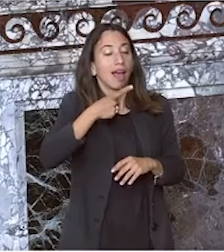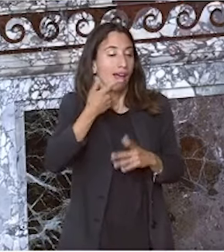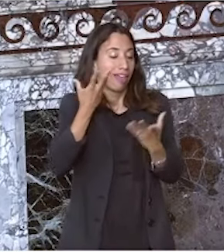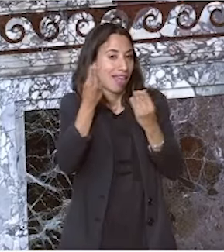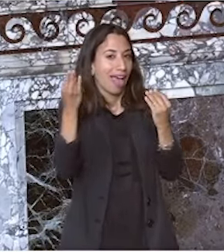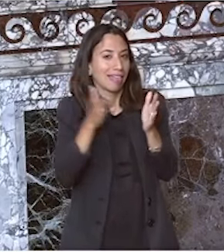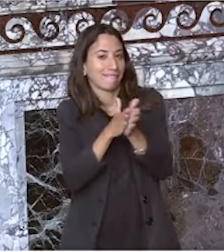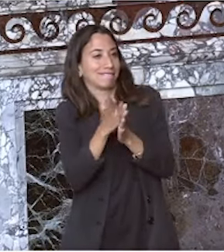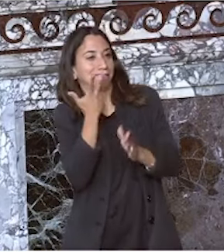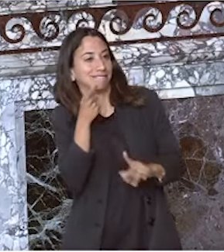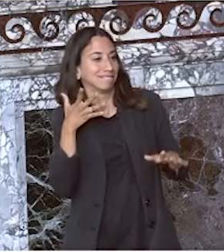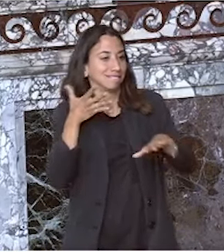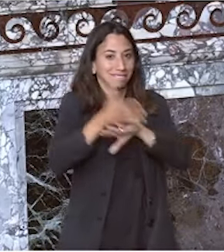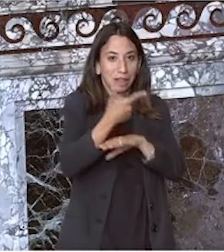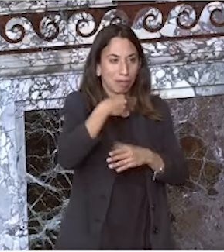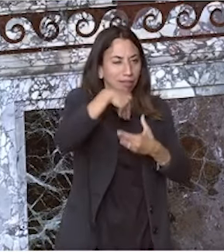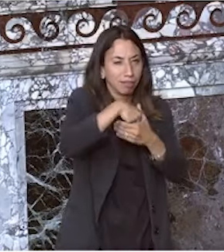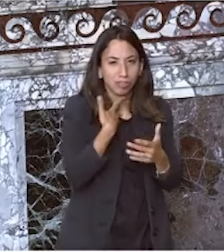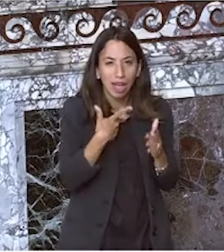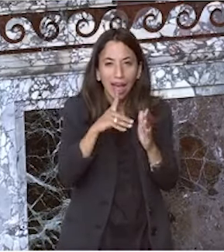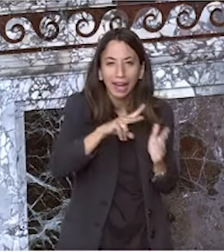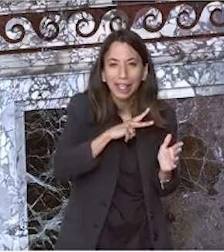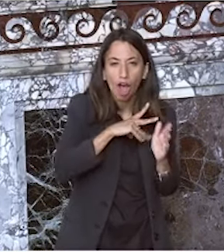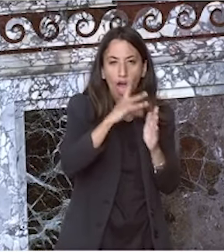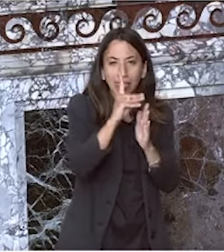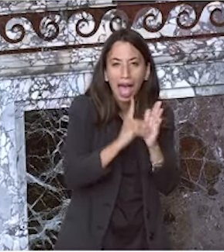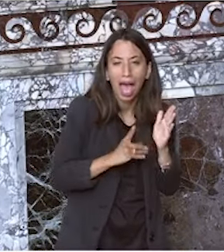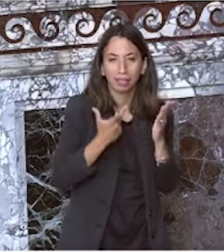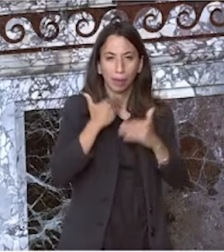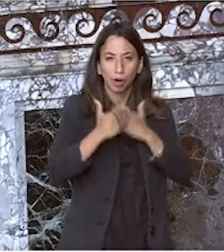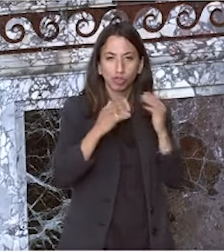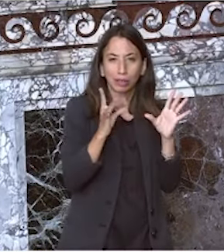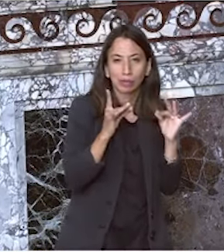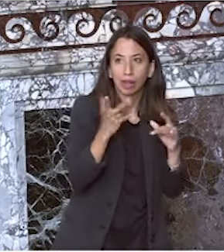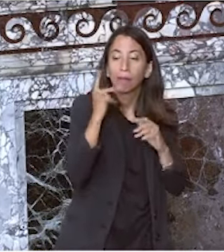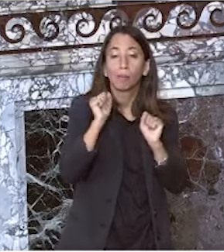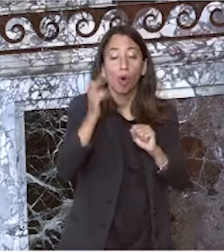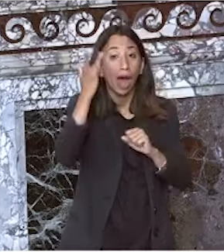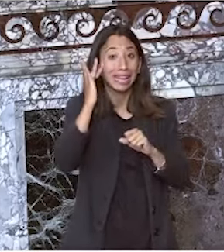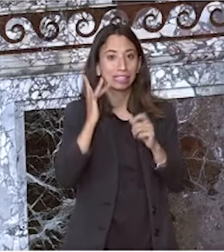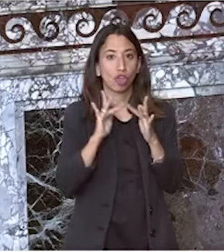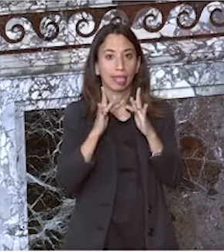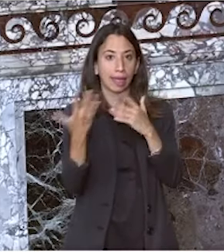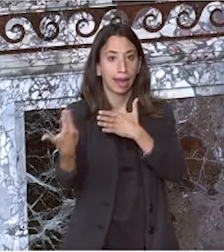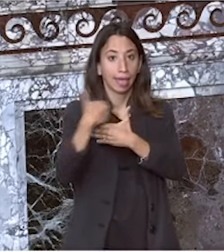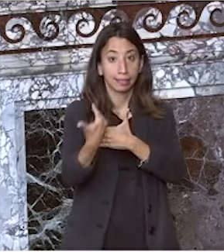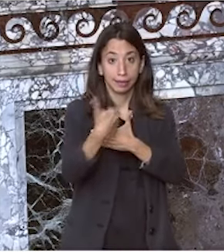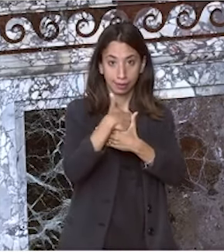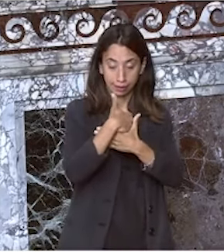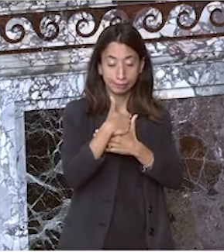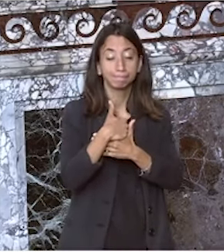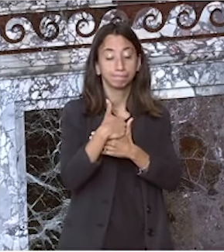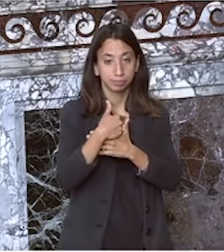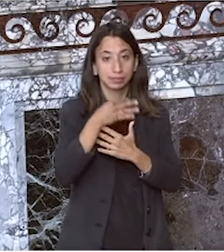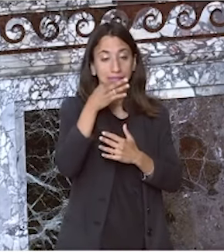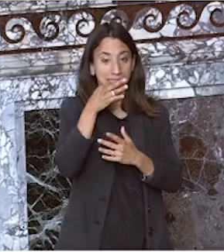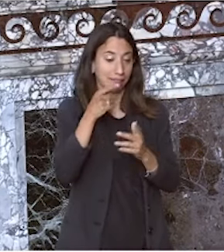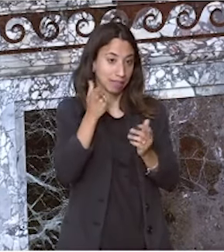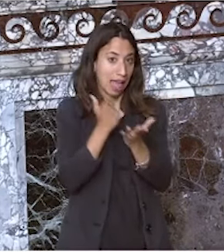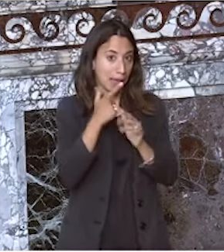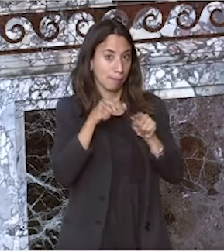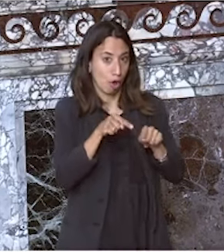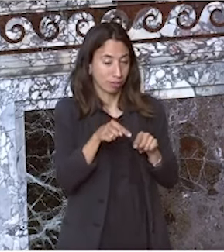appetibile, vista la sua dipendenza da dati e procedure digitali e il suo ruolo nevralgico nell'economia. Nel